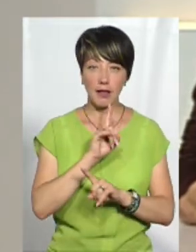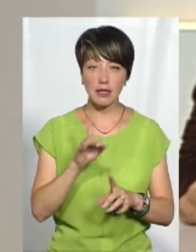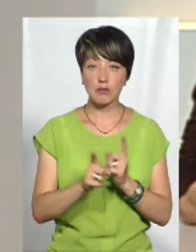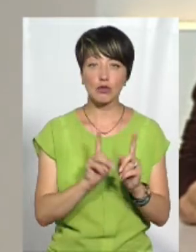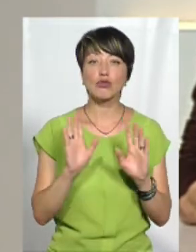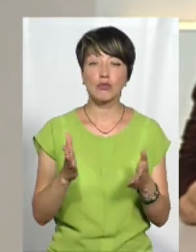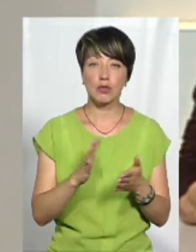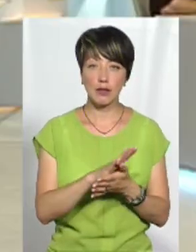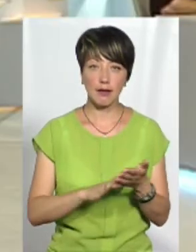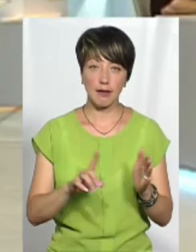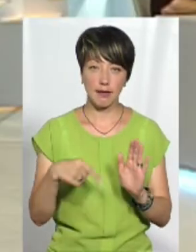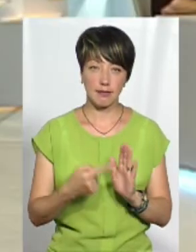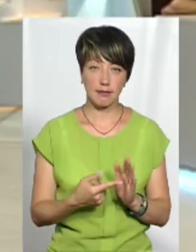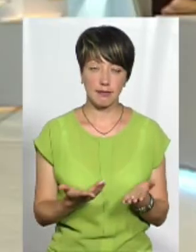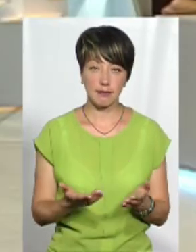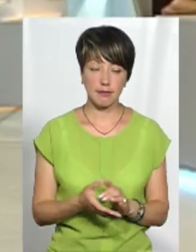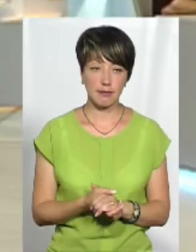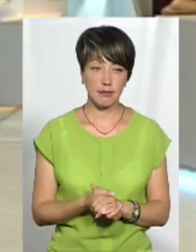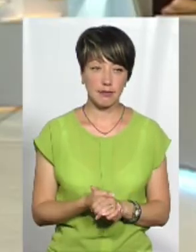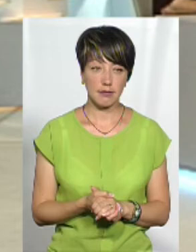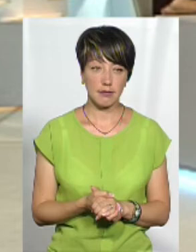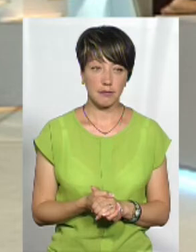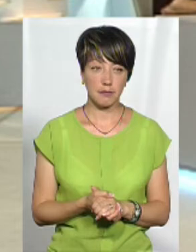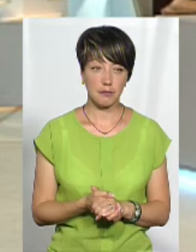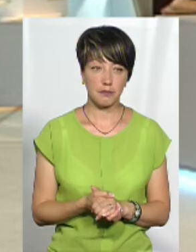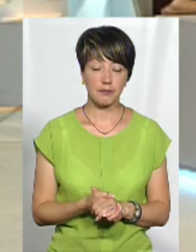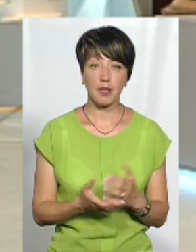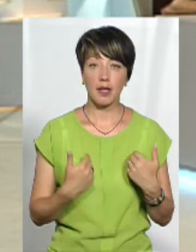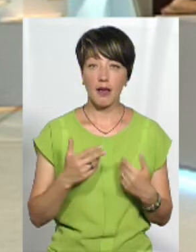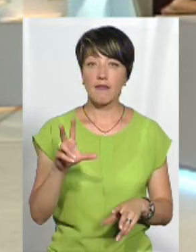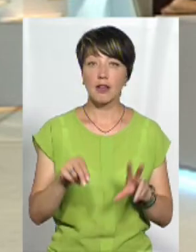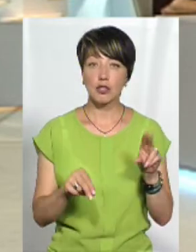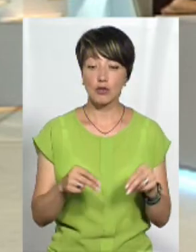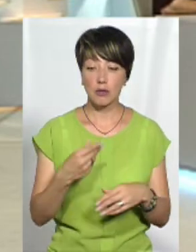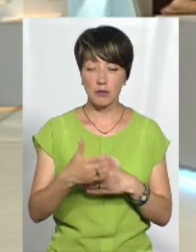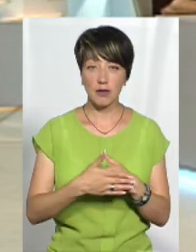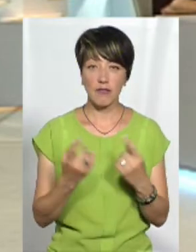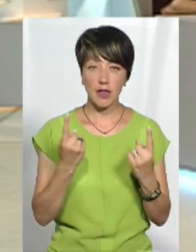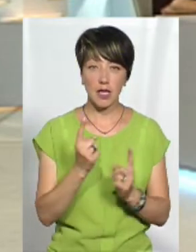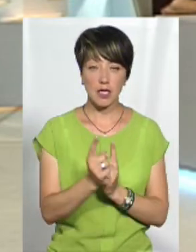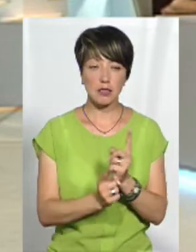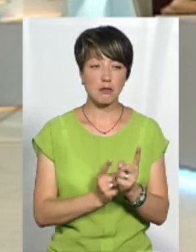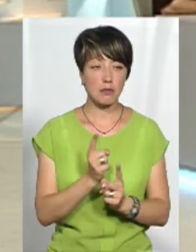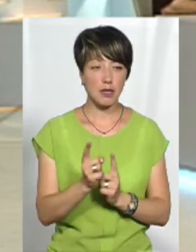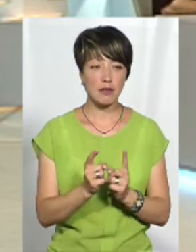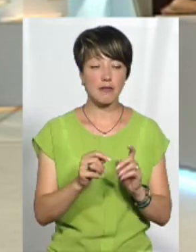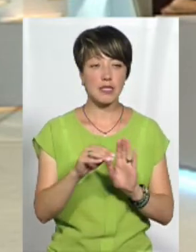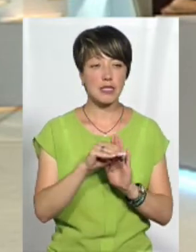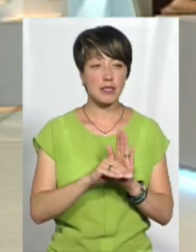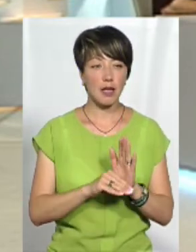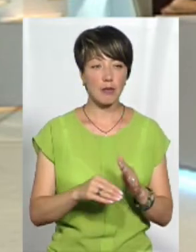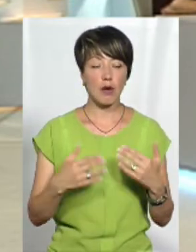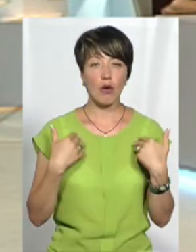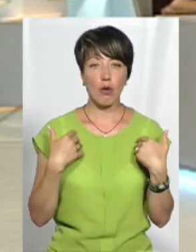як ви гадаєте, що буде далі? От якщо зарплат все-таки не буде? Я гадаю, що ми стоїмо на порозі великих змін в системі